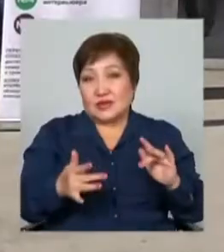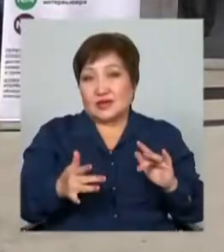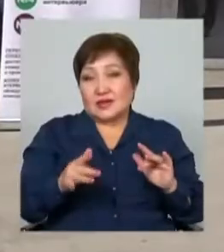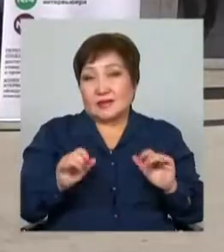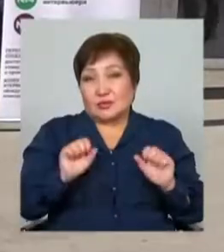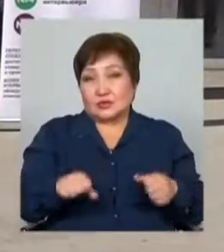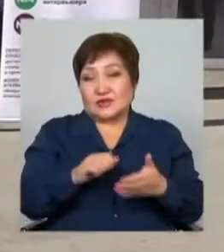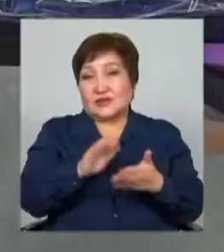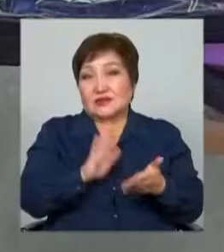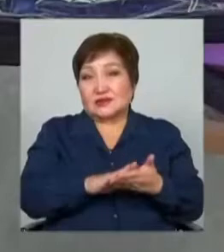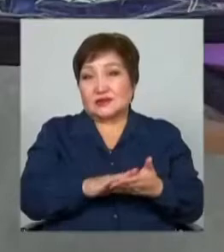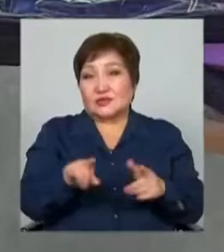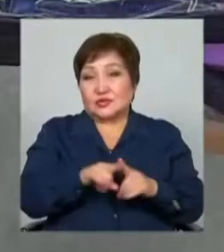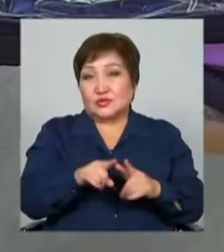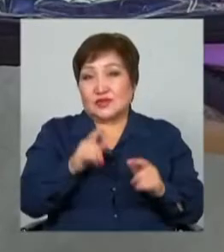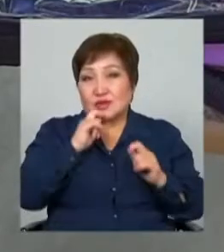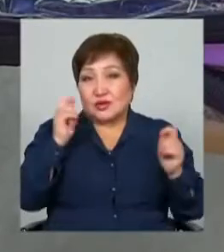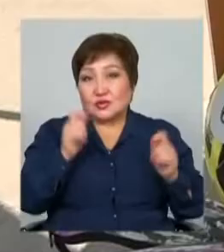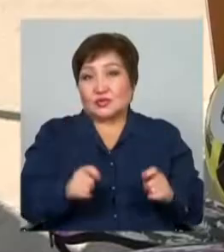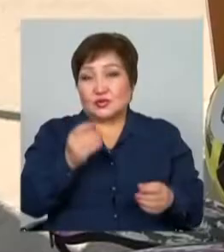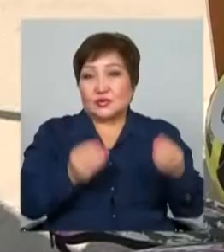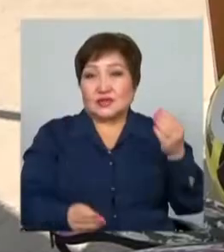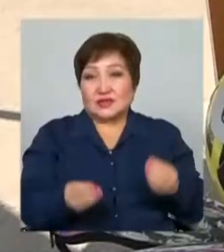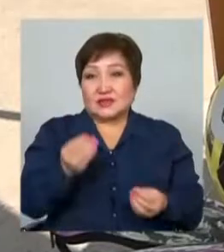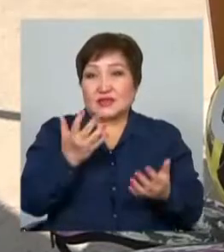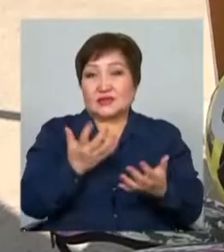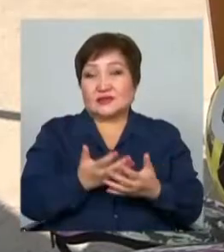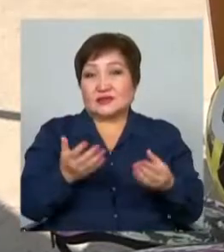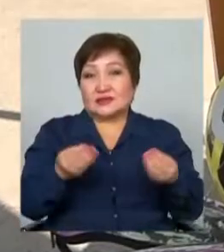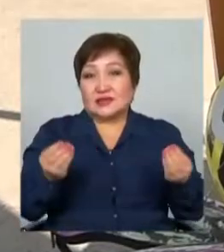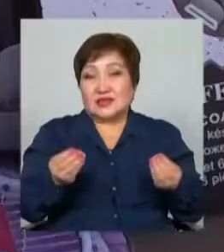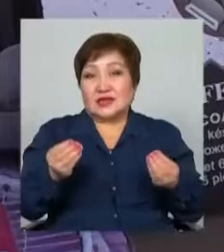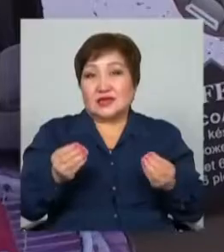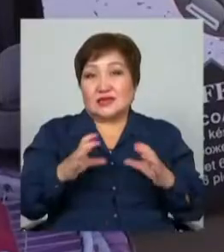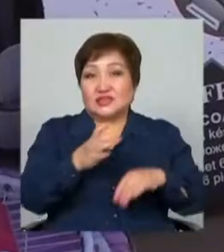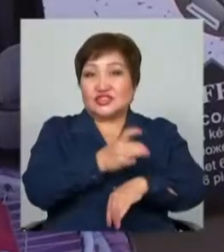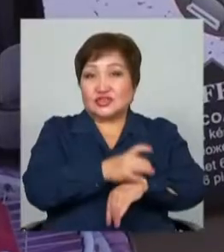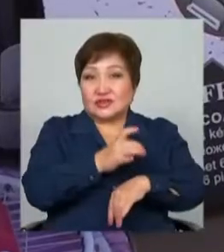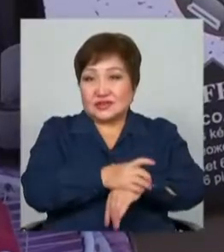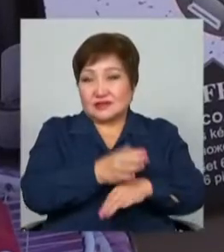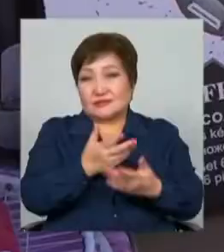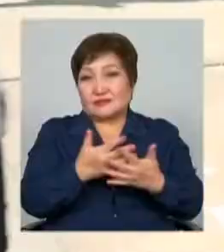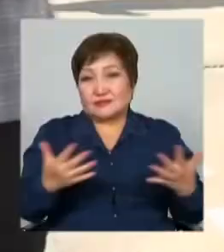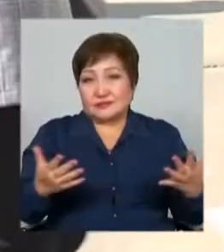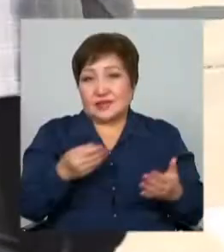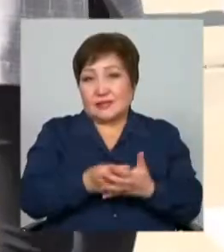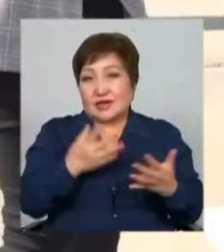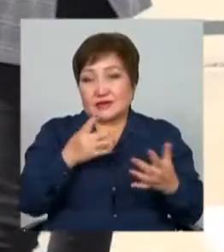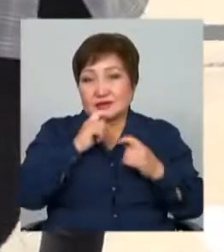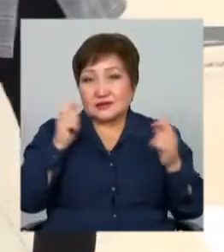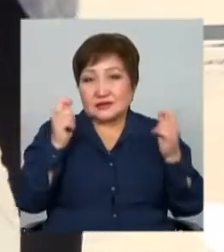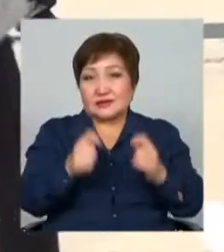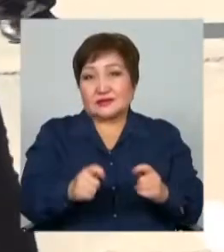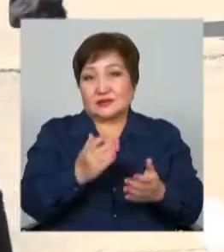Көкбазар маңында өтіп жатқан ұтыс ойындарына ыдыс-аяқ, фен, сағат, электрлі шайнек сынды бағалы сыйлықтар тігілді. Бұл жолы сауда